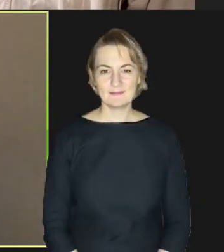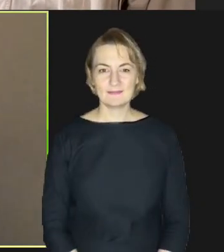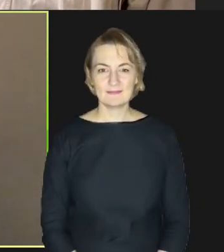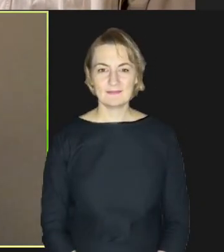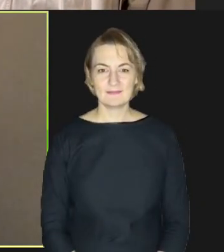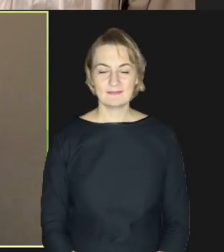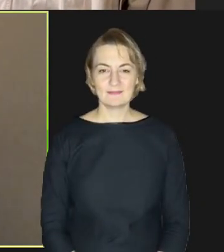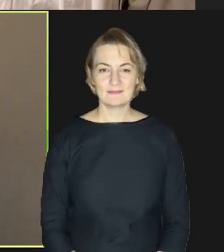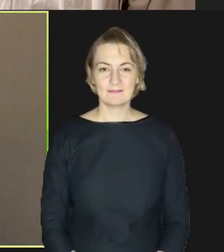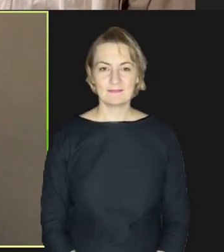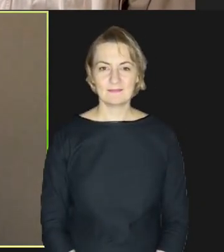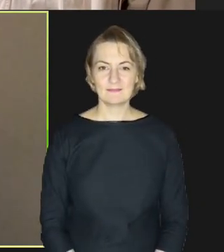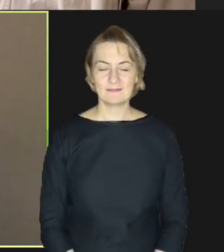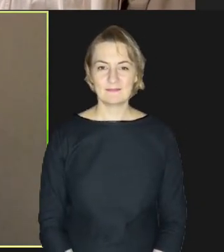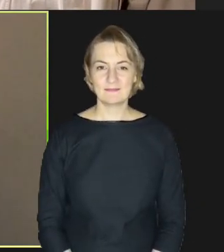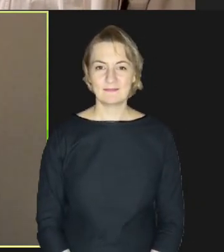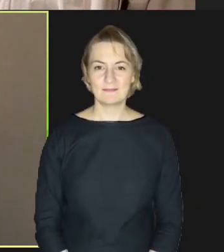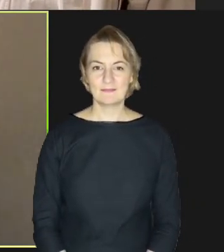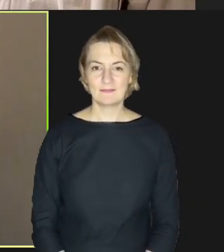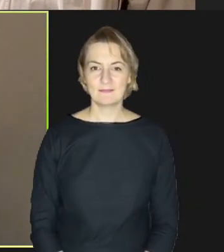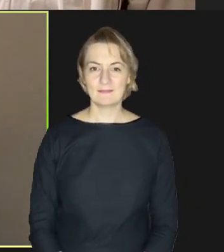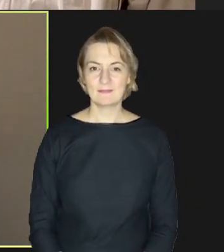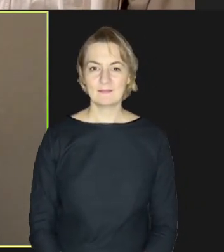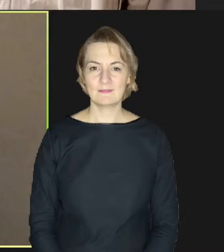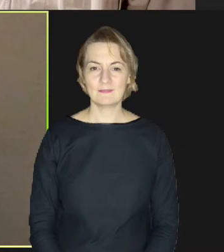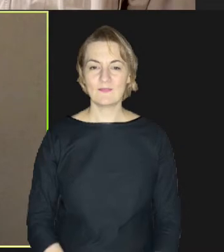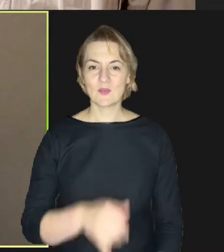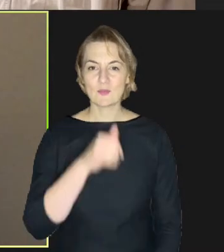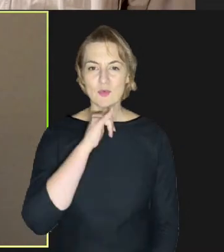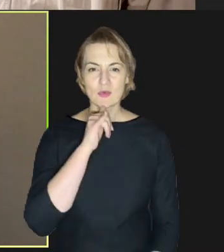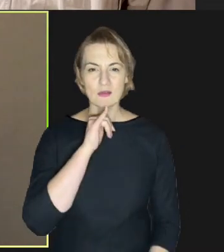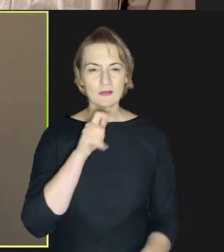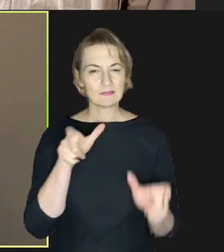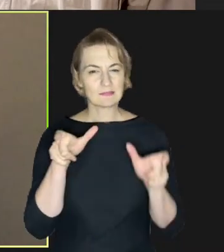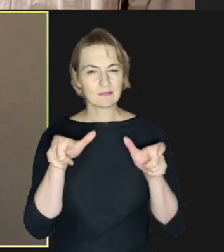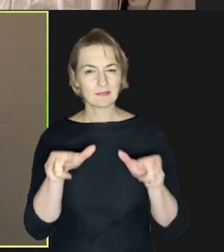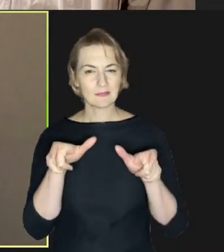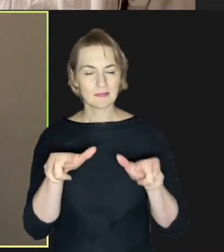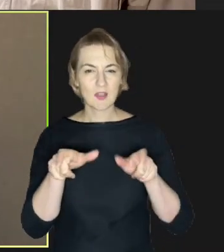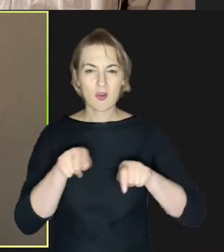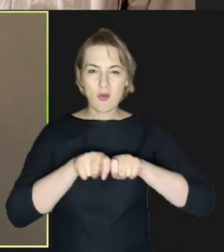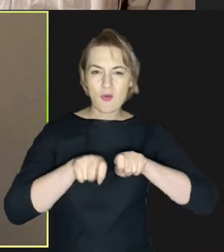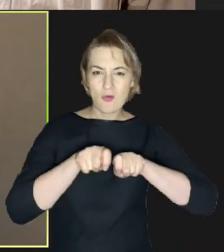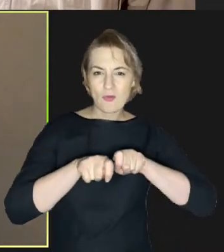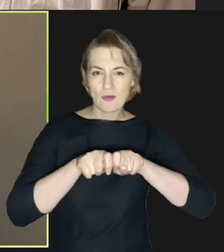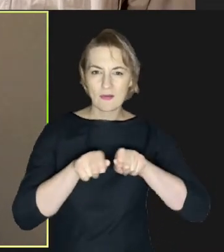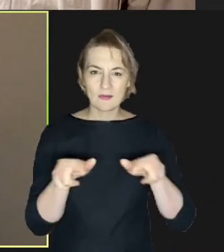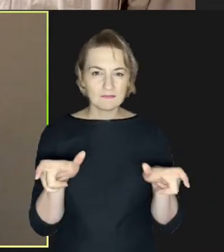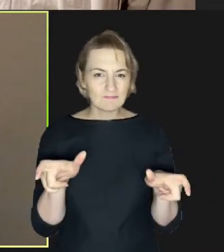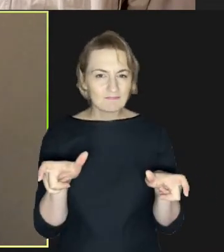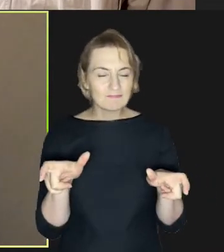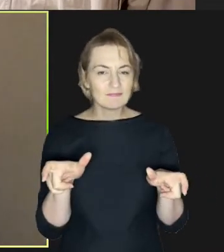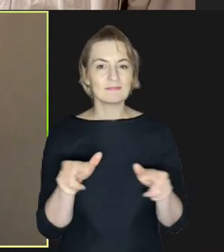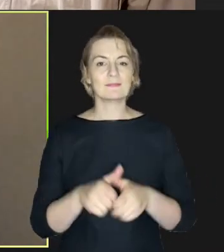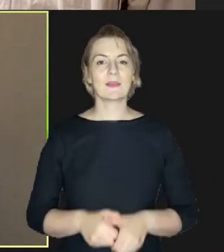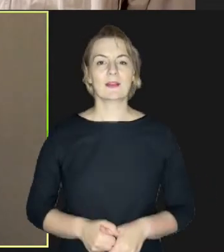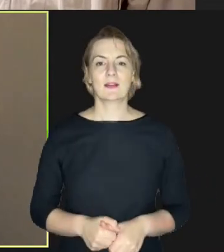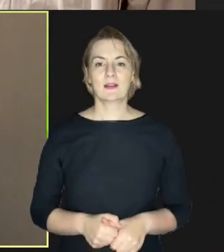Człowiek boi się przyrody, no, próbuje ją ujarzmiać, próbuje ją kontrolować, próbuje ją,